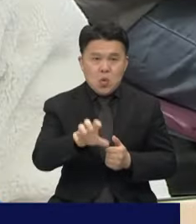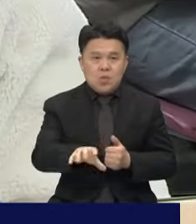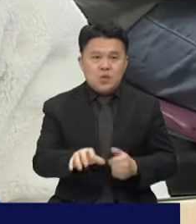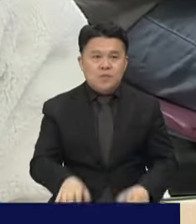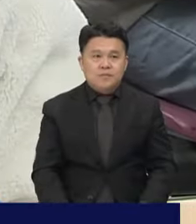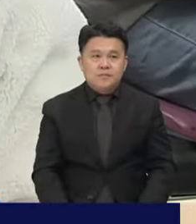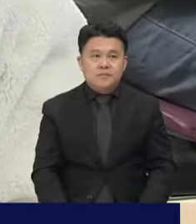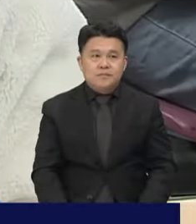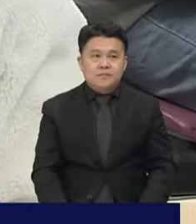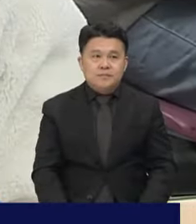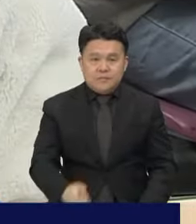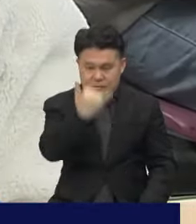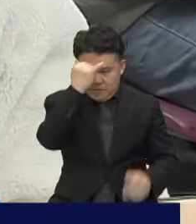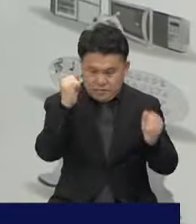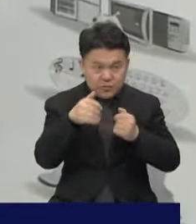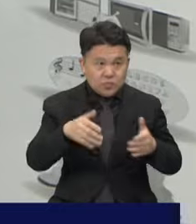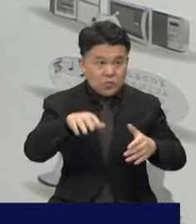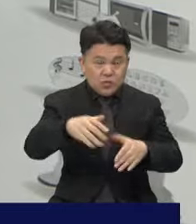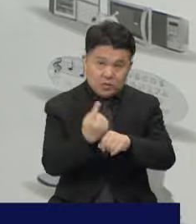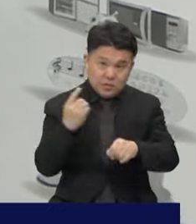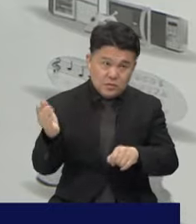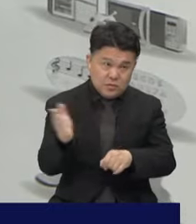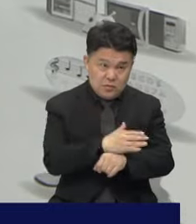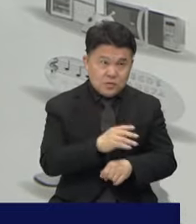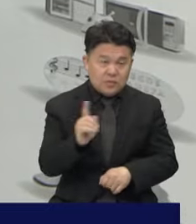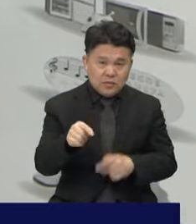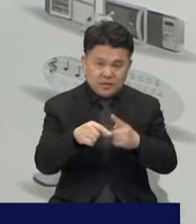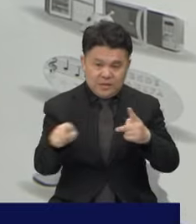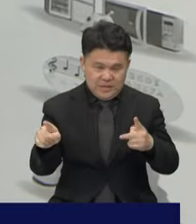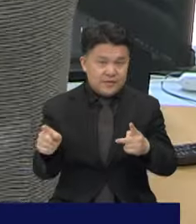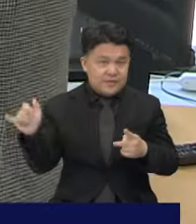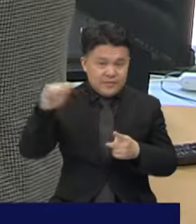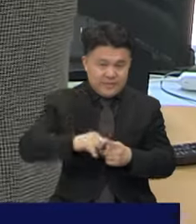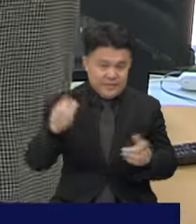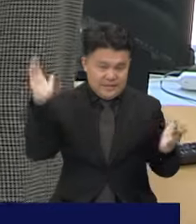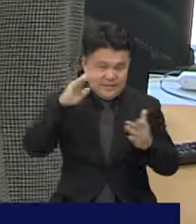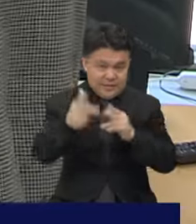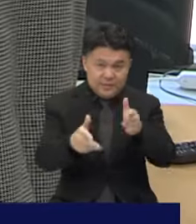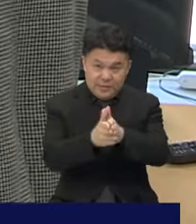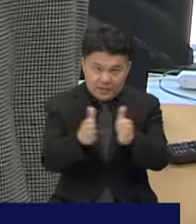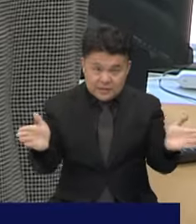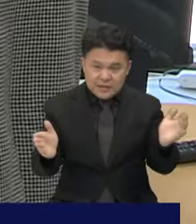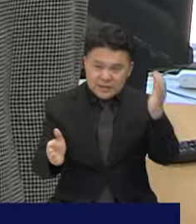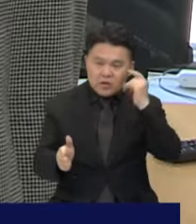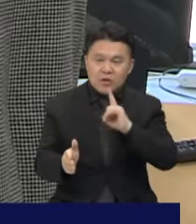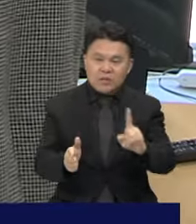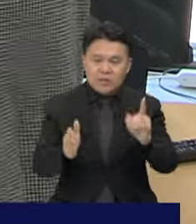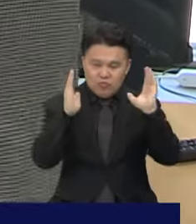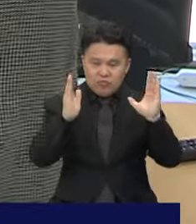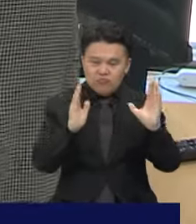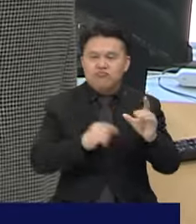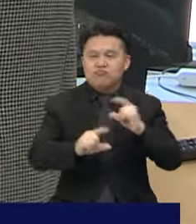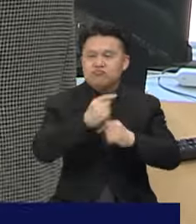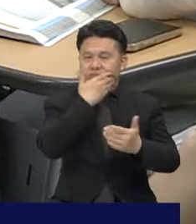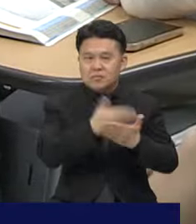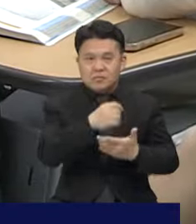수업입니다. 충청북도가 지난해부터 K-유학생 사업을 시작하면서 한국어 수업의 중요성은 더